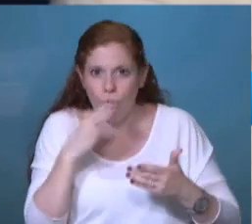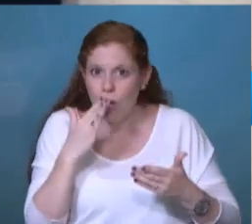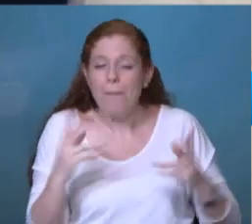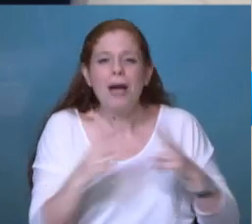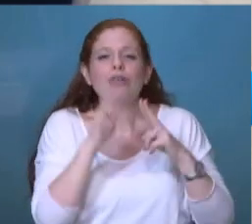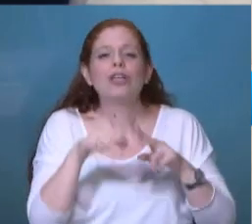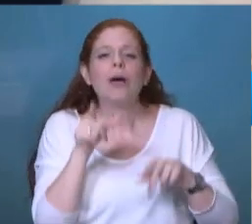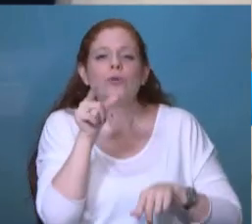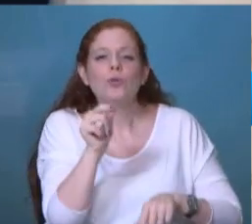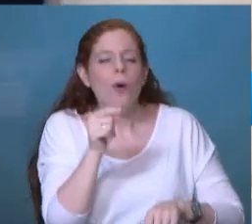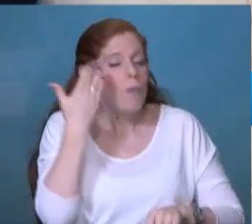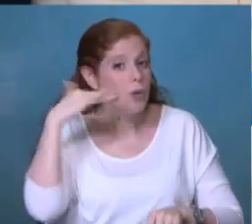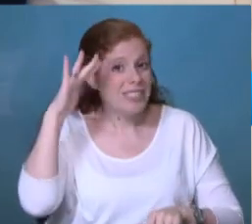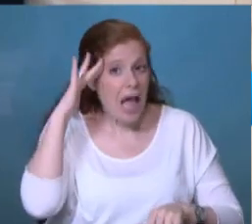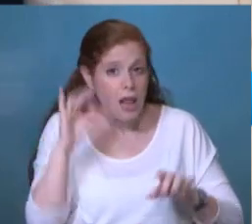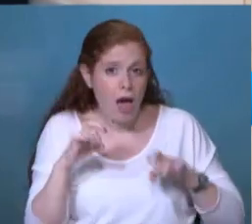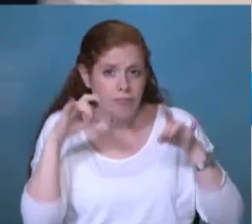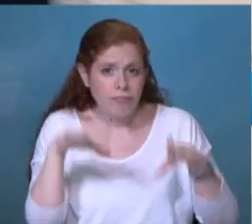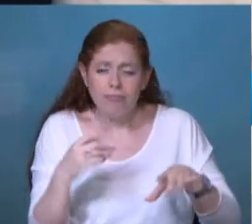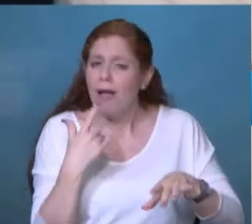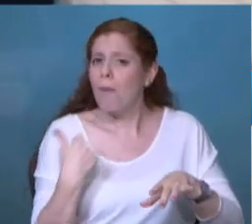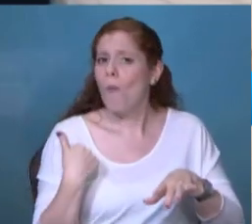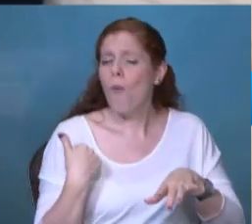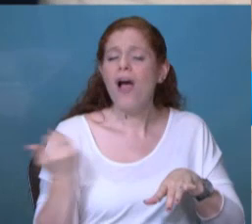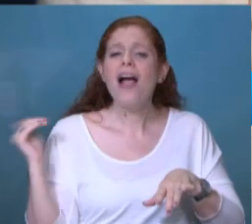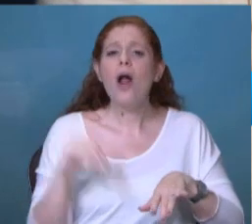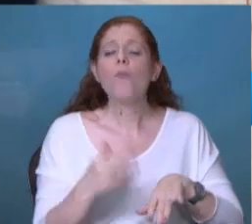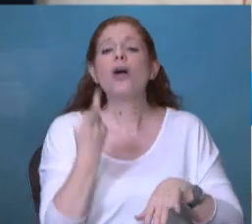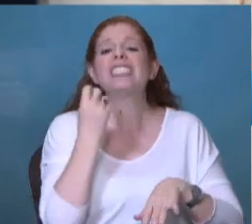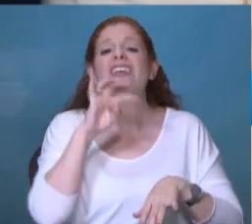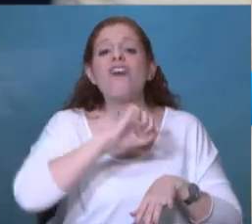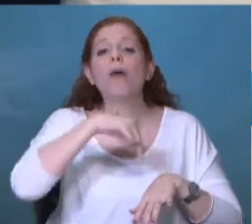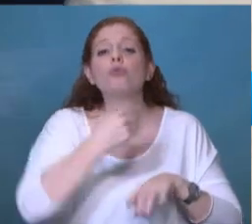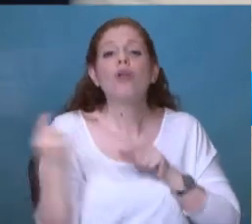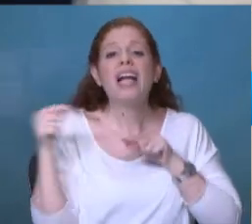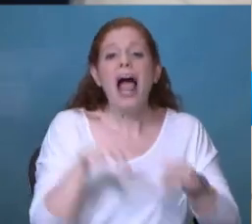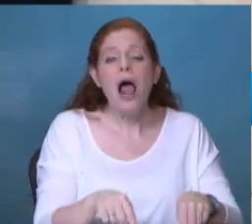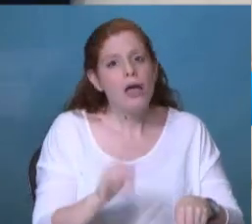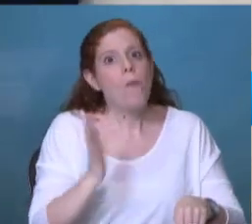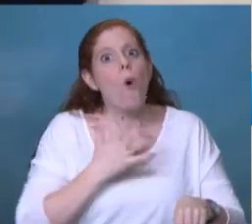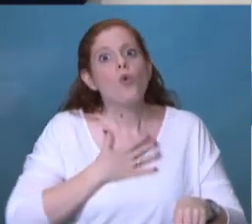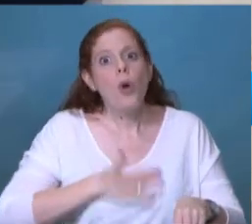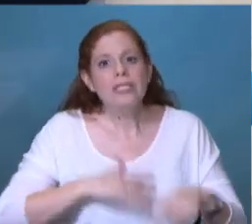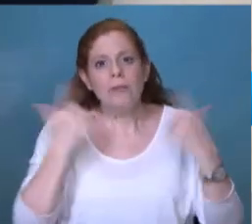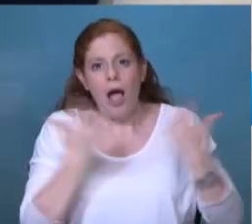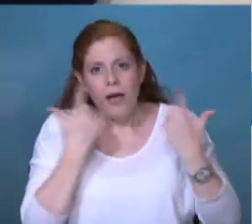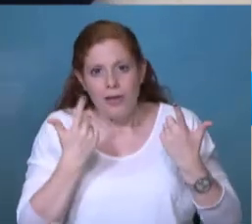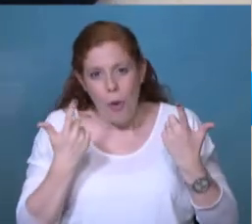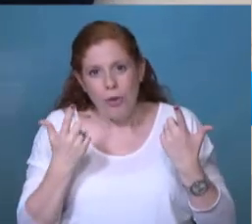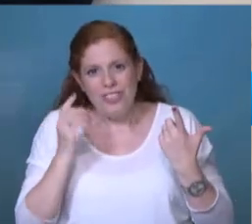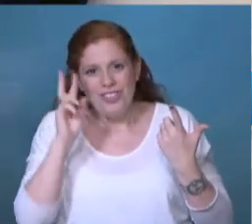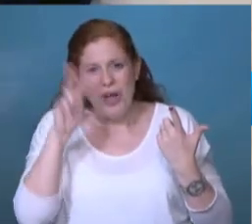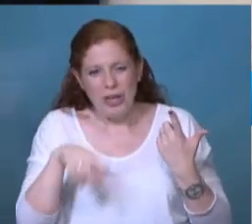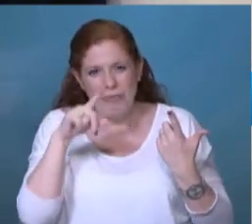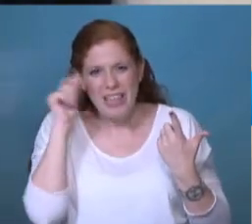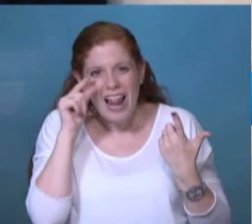זוג מאוסטרליה. אמרו לי, הגענו לכאן 24 שעות לקחנו להגיע לכאן, אז אנחנו מאוד רוצים את כל החגיגות הידועות שיש בתל